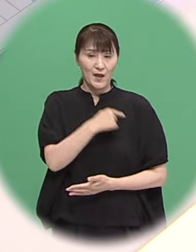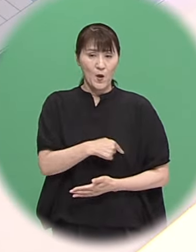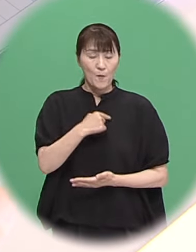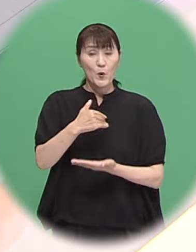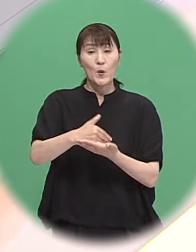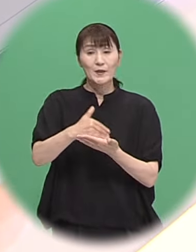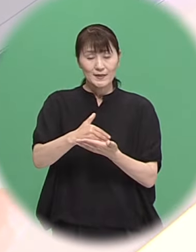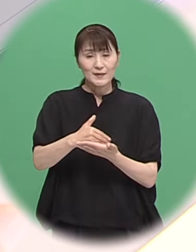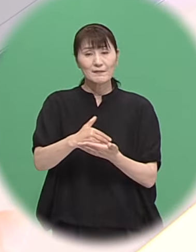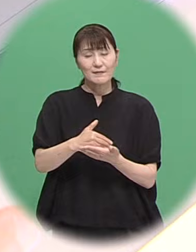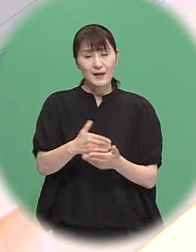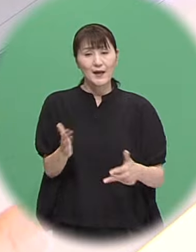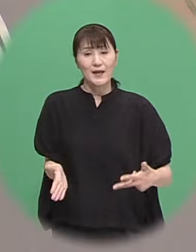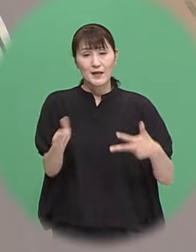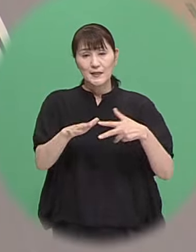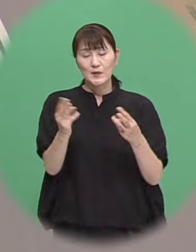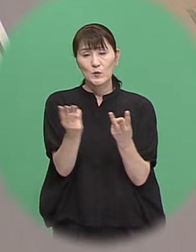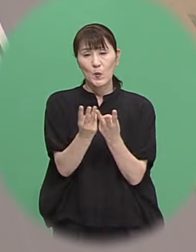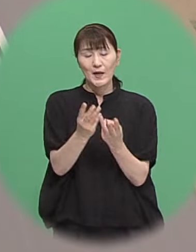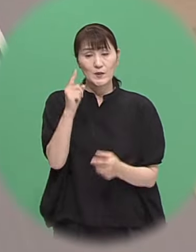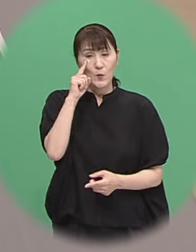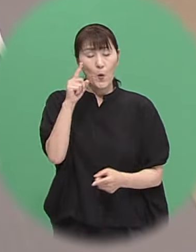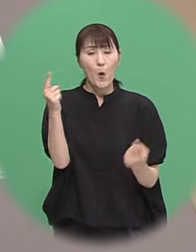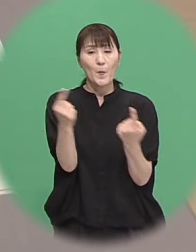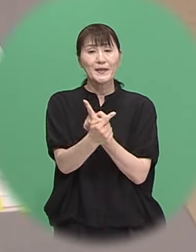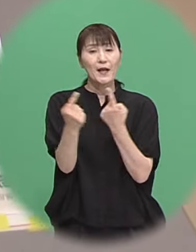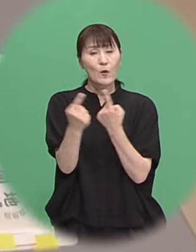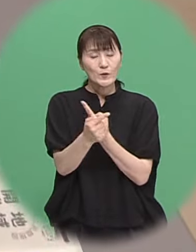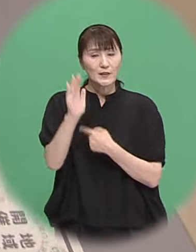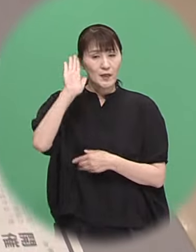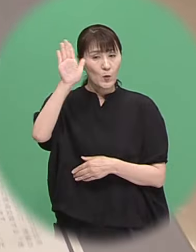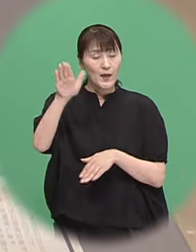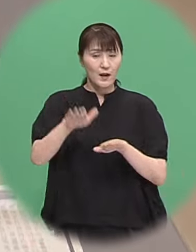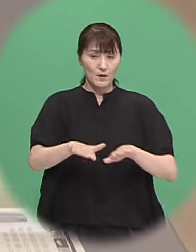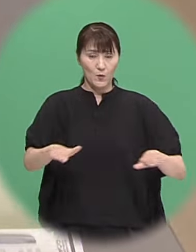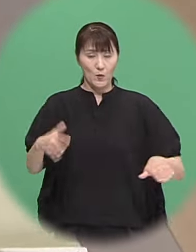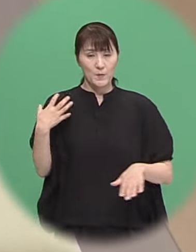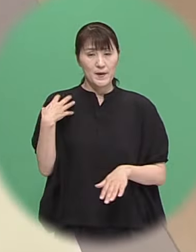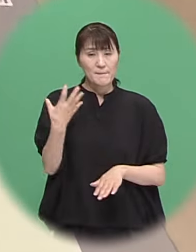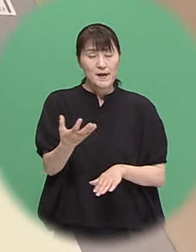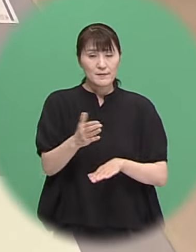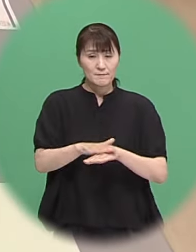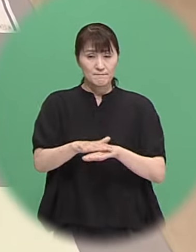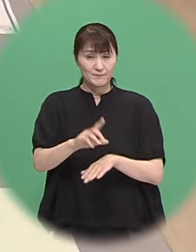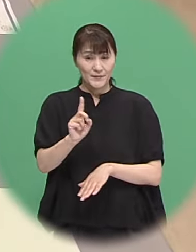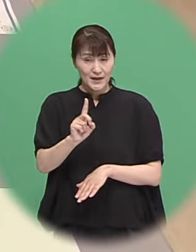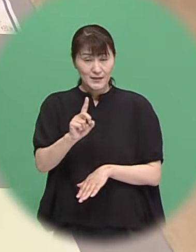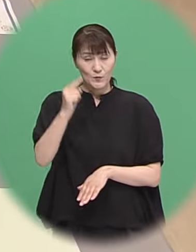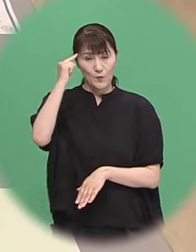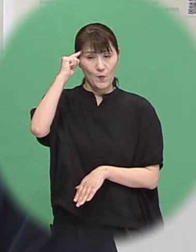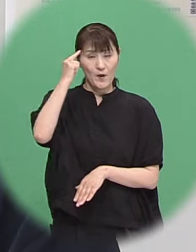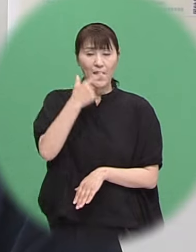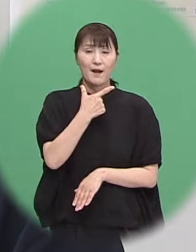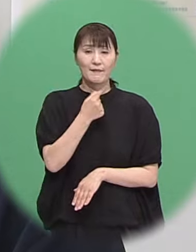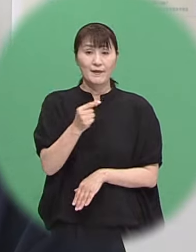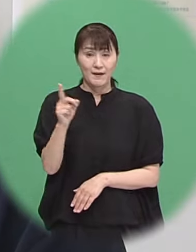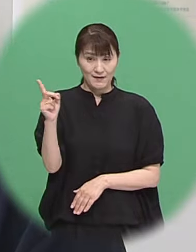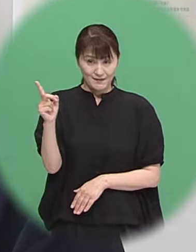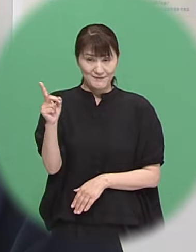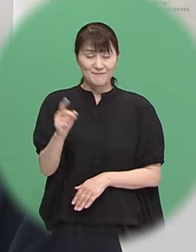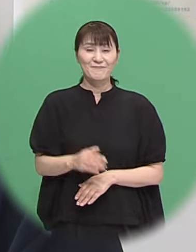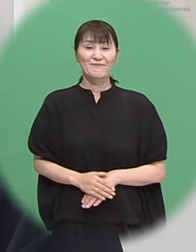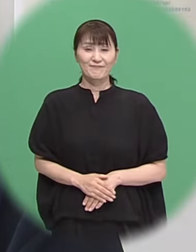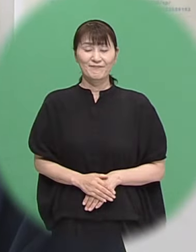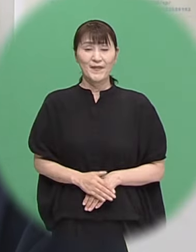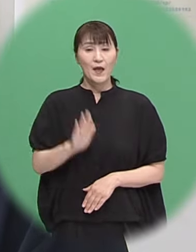残すものについてはどう次の世代に引き継いでいくかを考えたいとしています現在